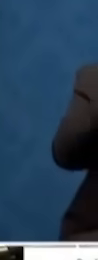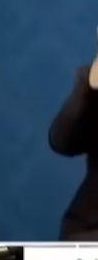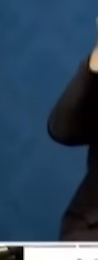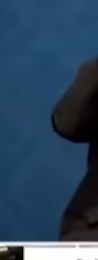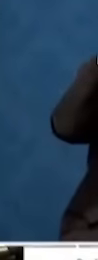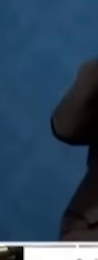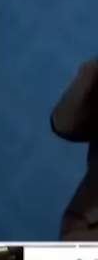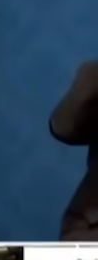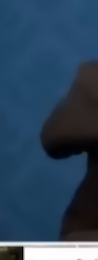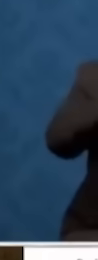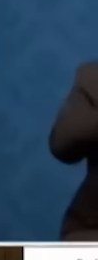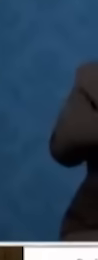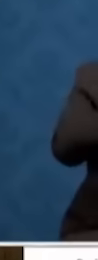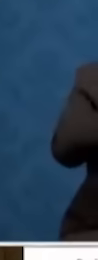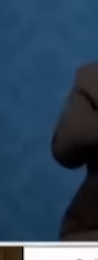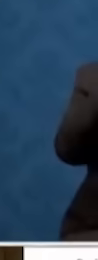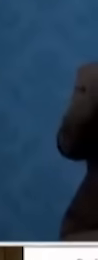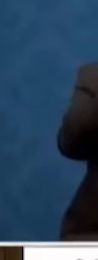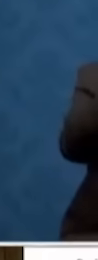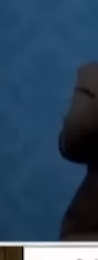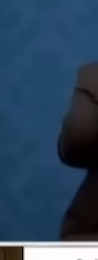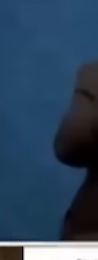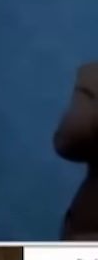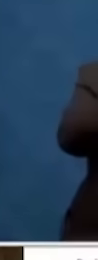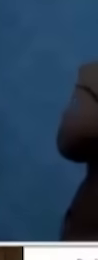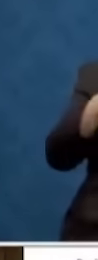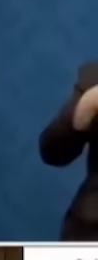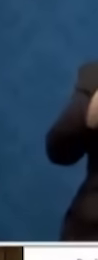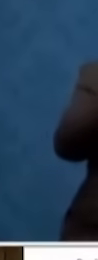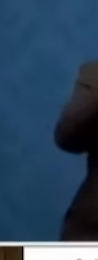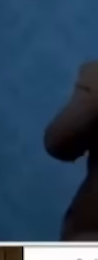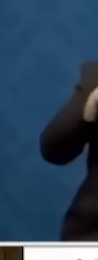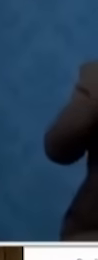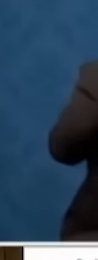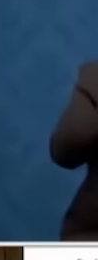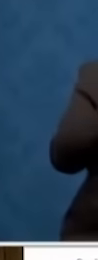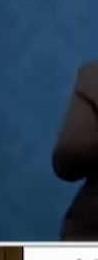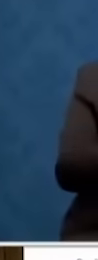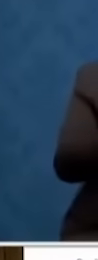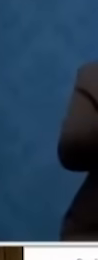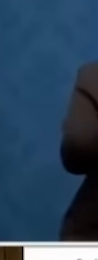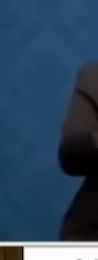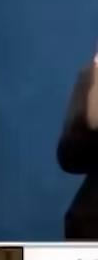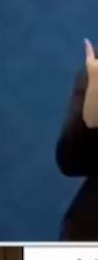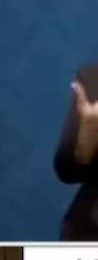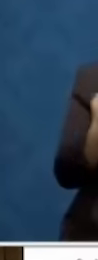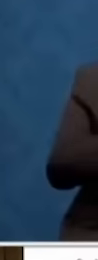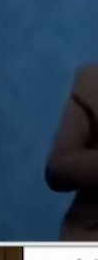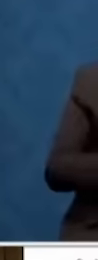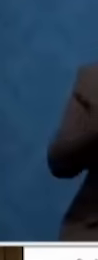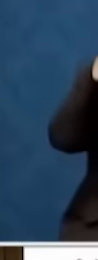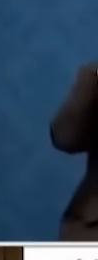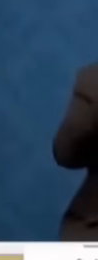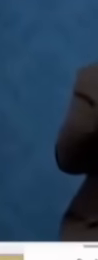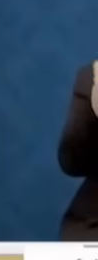ริญรัตน์แคนดิเดตนายกรัฐมนตรีที่ถูกเสนอชื่อขึ้นมาในวันนี้จะไม่ให้มีการเสน